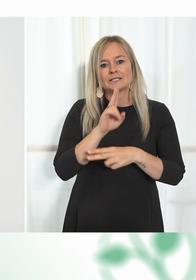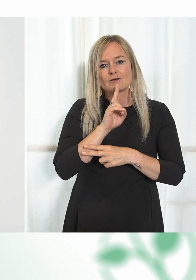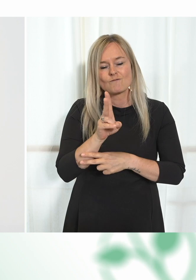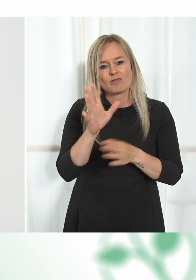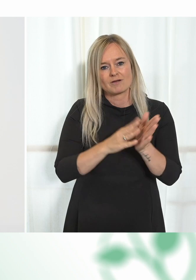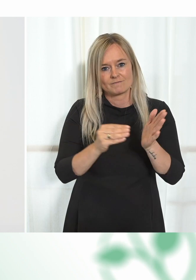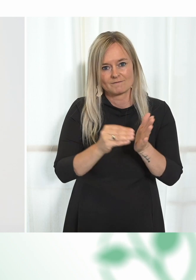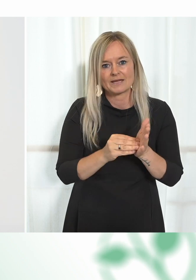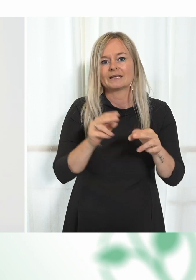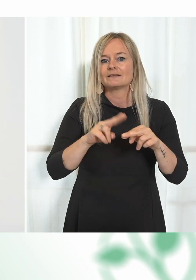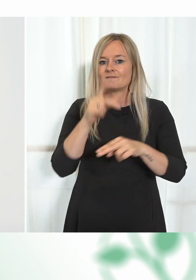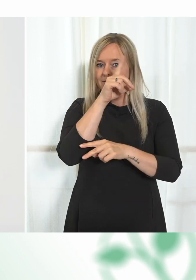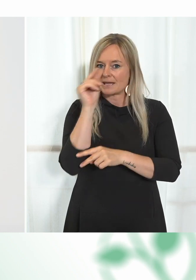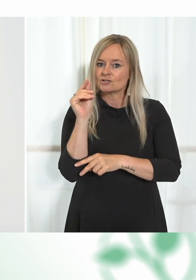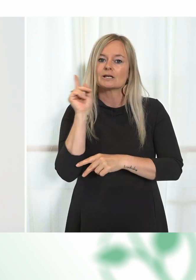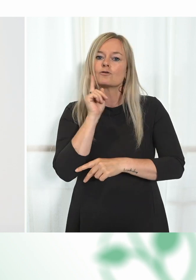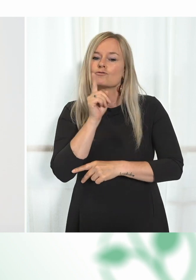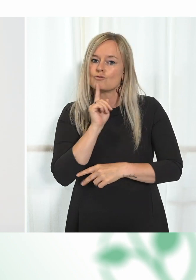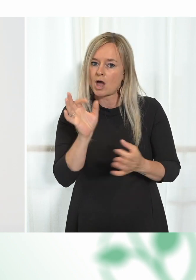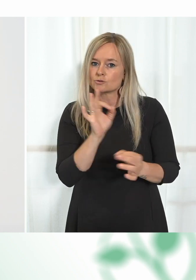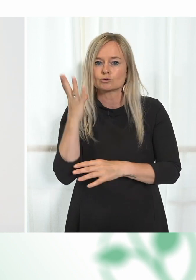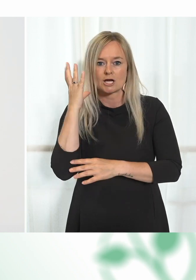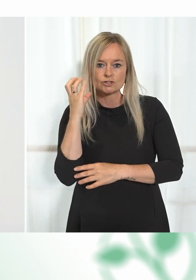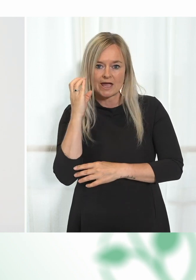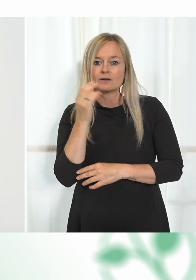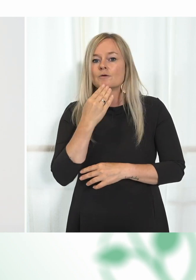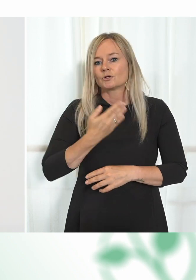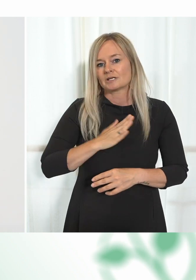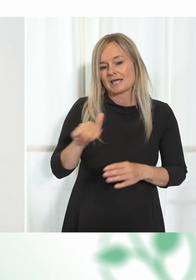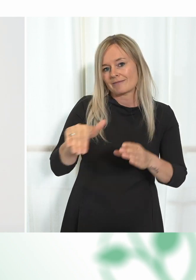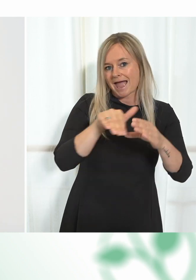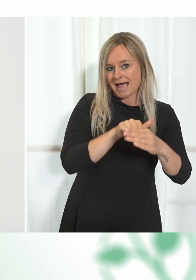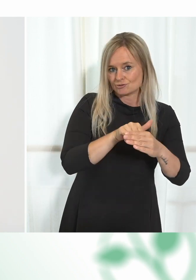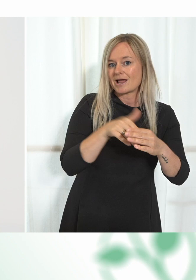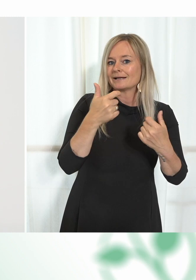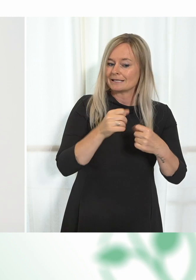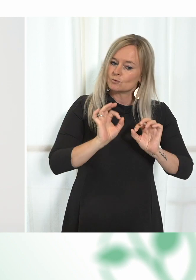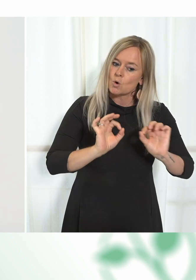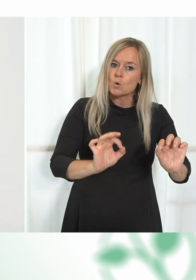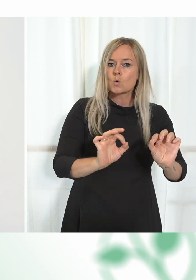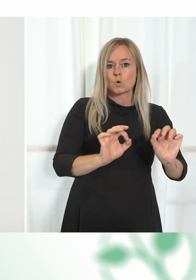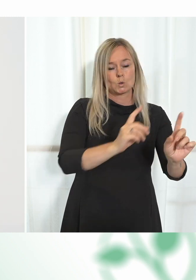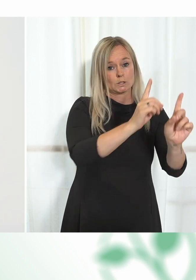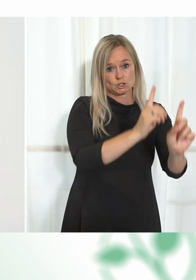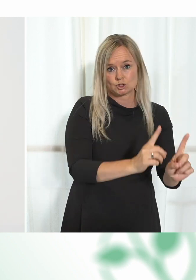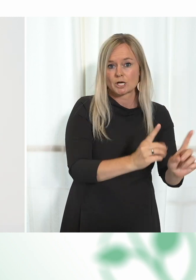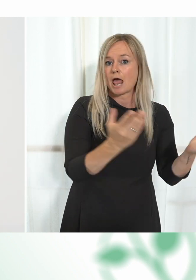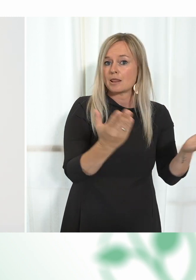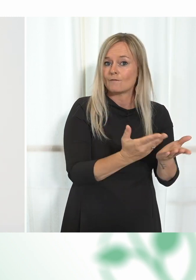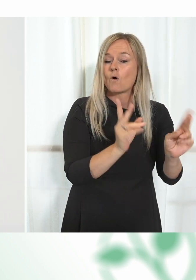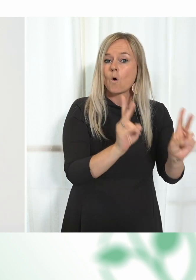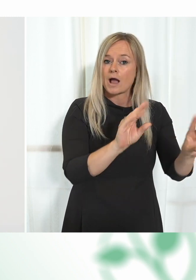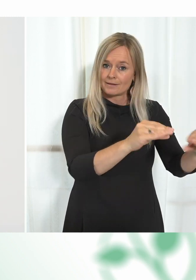man Menschen, die gehörlos sind oder schwerhörig sind, anstellen möchte, dann gibt es auch hier eine gute Anlaufstelle, die aus Erfahrung heraus auch die Dinge